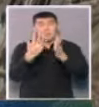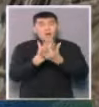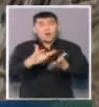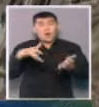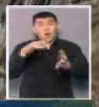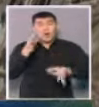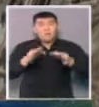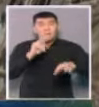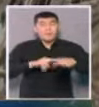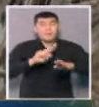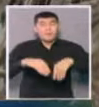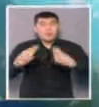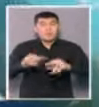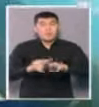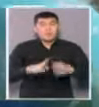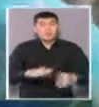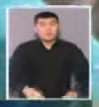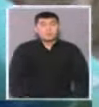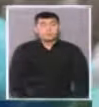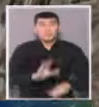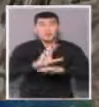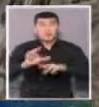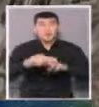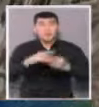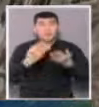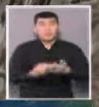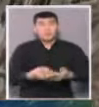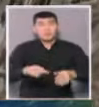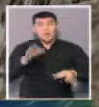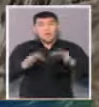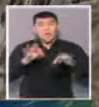процессуалдық шешім қабылдау үшін жолданды. Аталған дерек бойынша тергеулер әлі де жалғасуда.